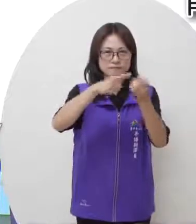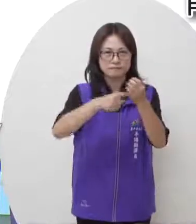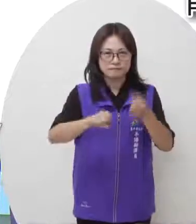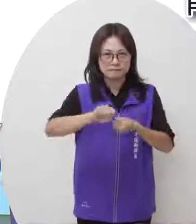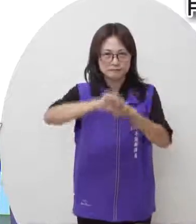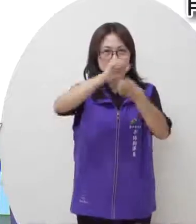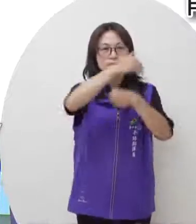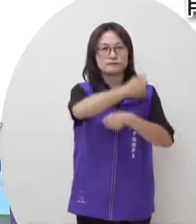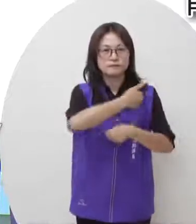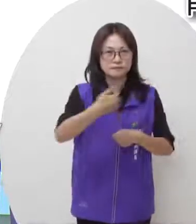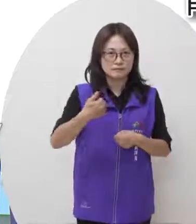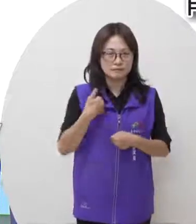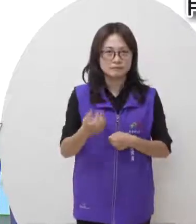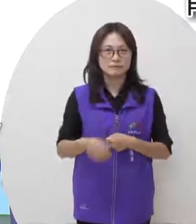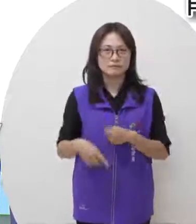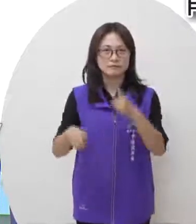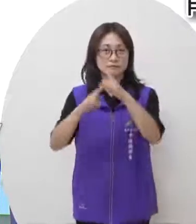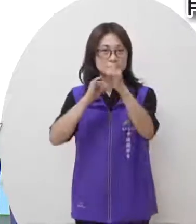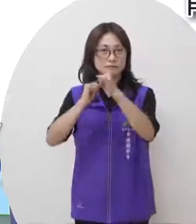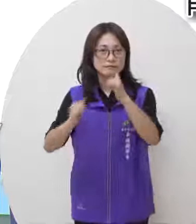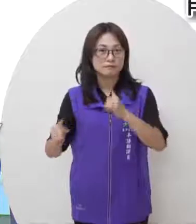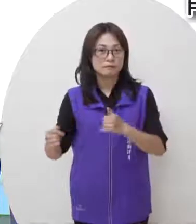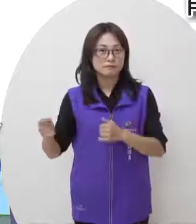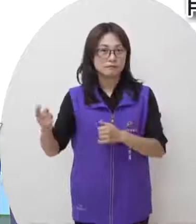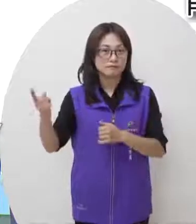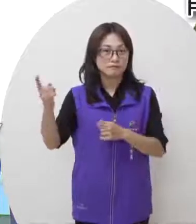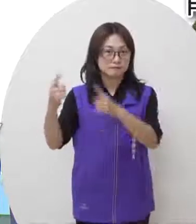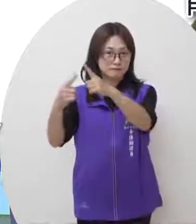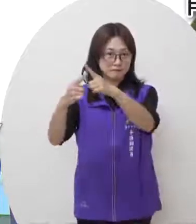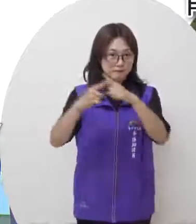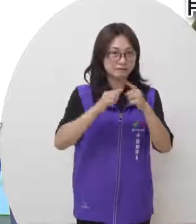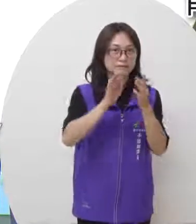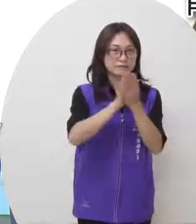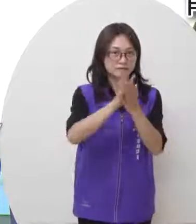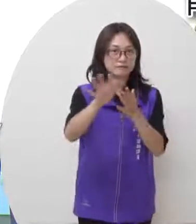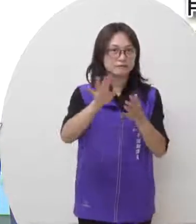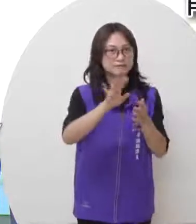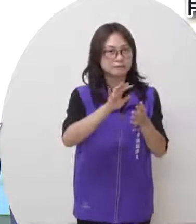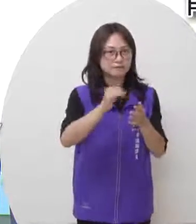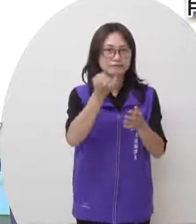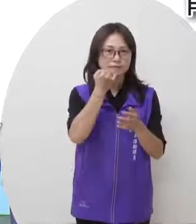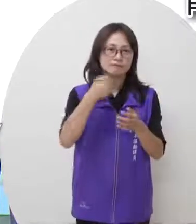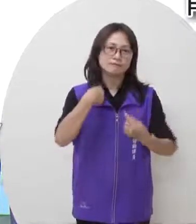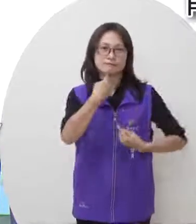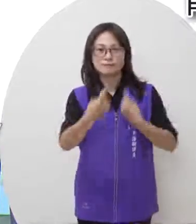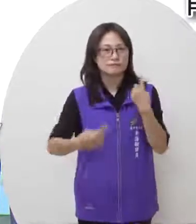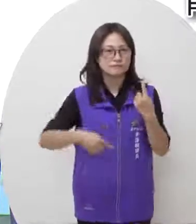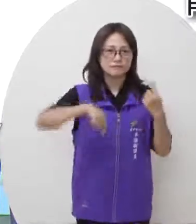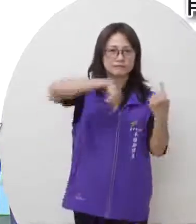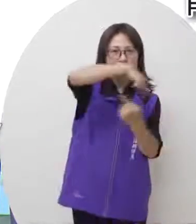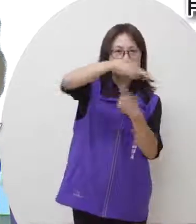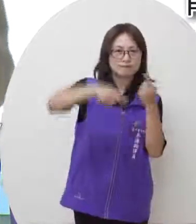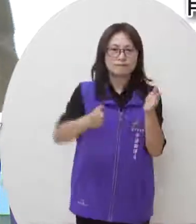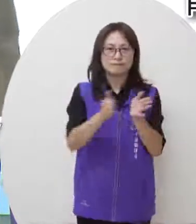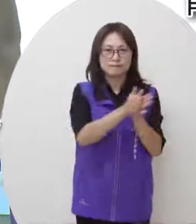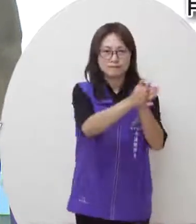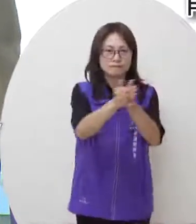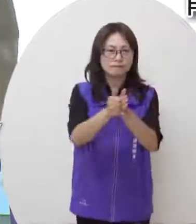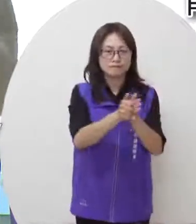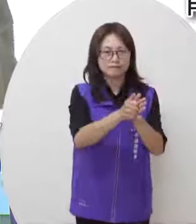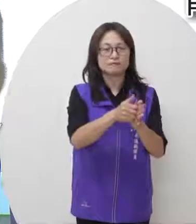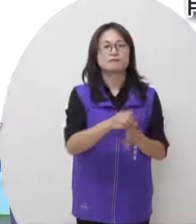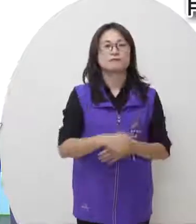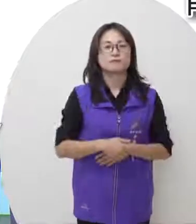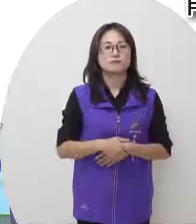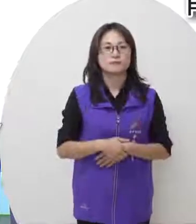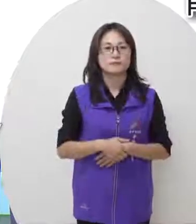民众进到这个区域可以透过不同的运输路线去做串接，满足到他的移动需求，那怎么样